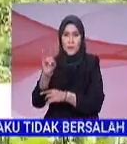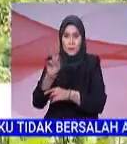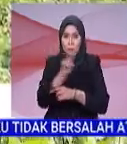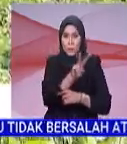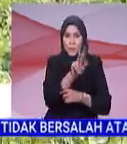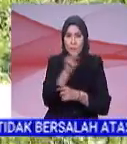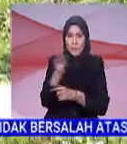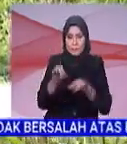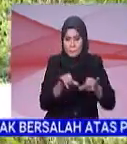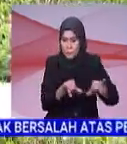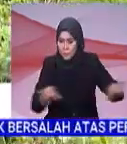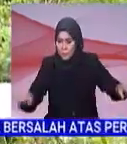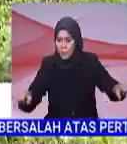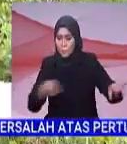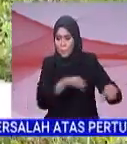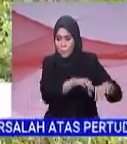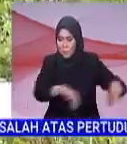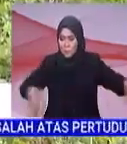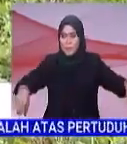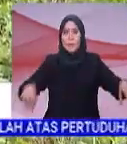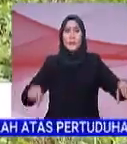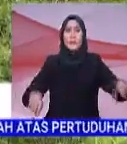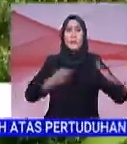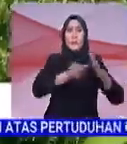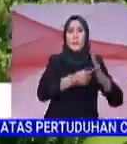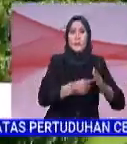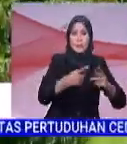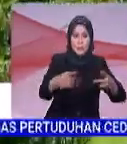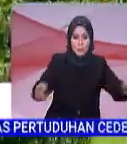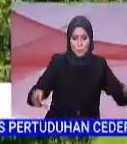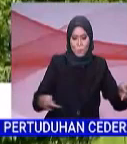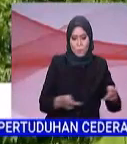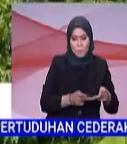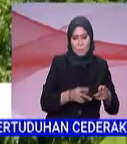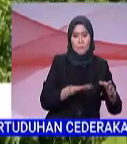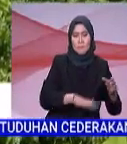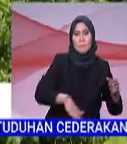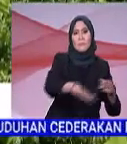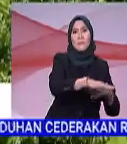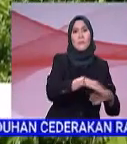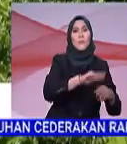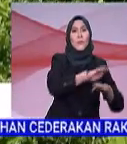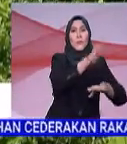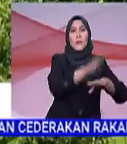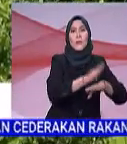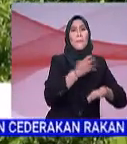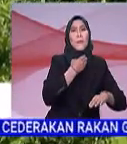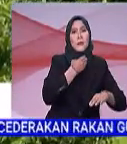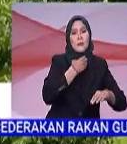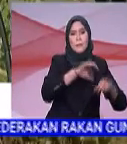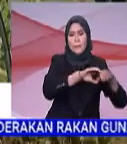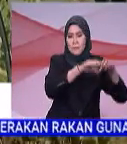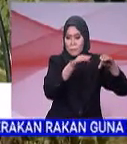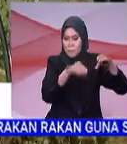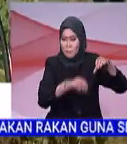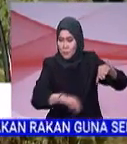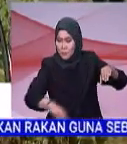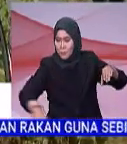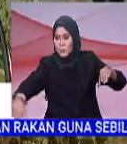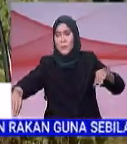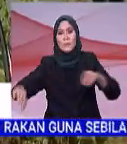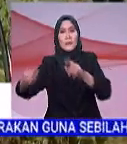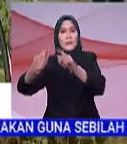kilometer penggantian page ini bermula dari kolam tabungan semulajadi yang dibina di Bukit Perak dan disalurkan terus ke